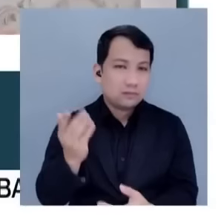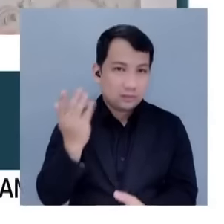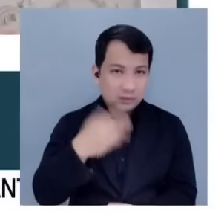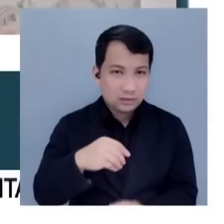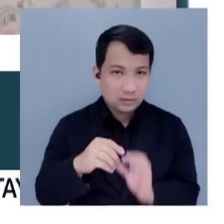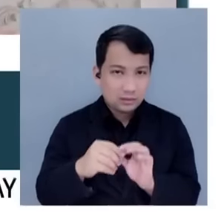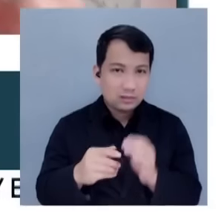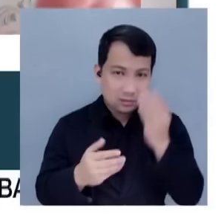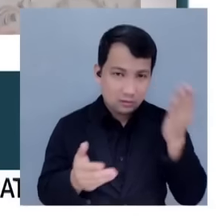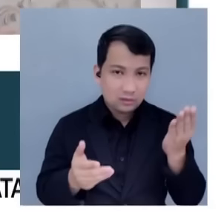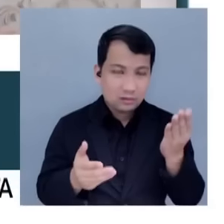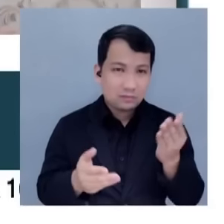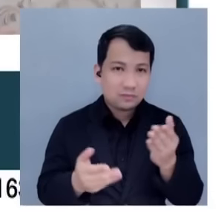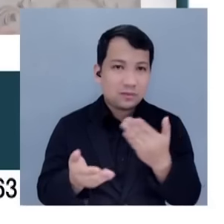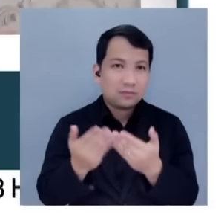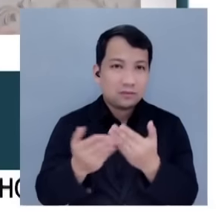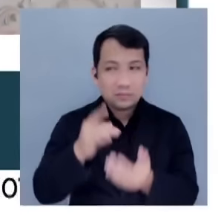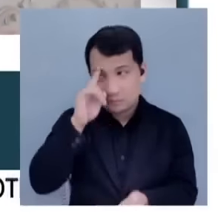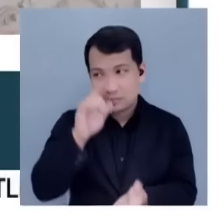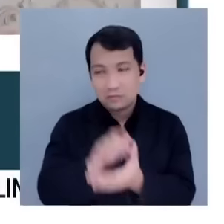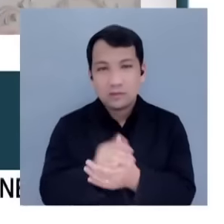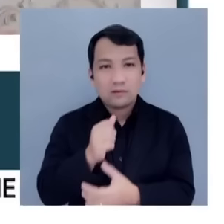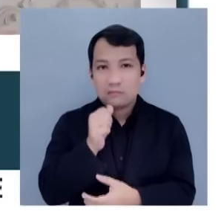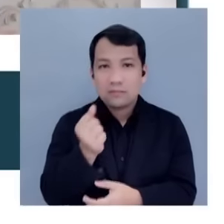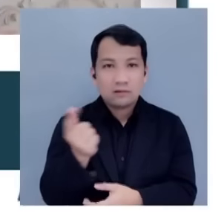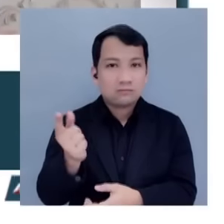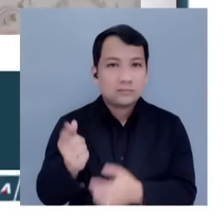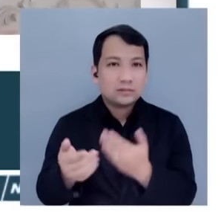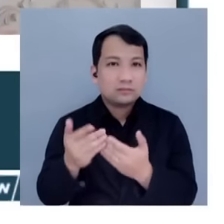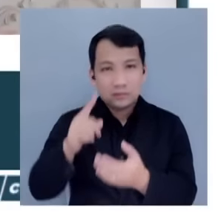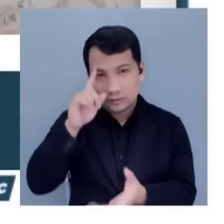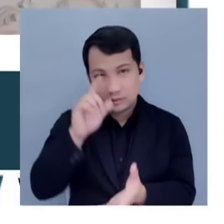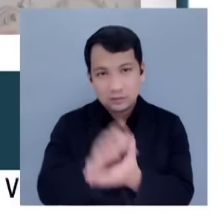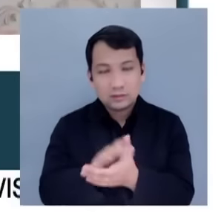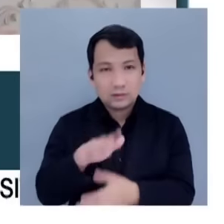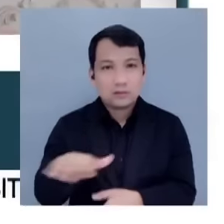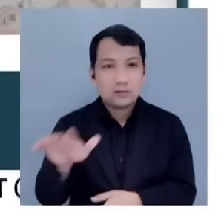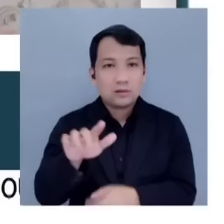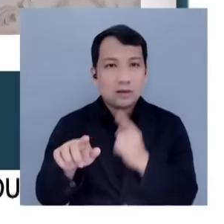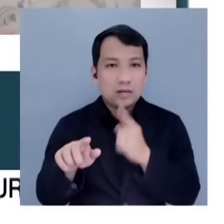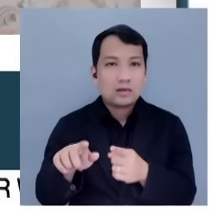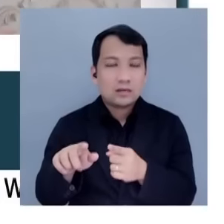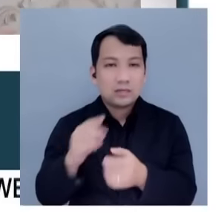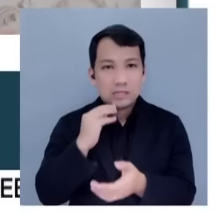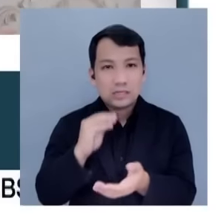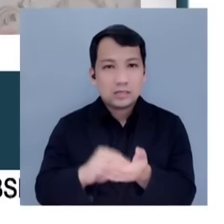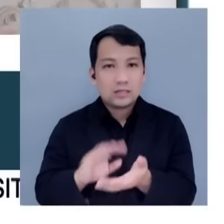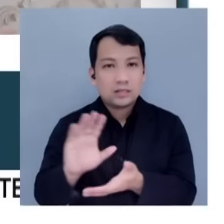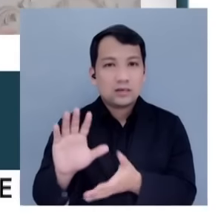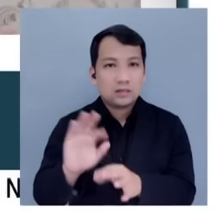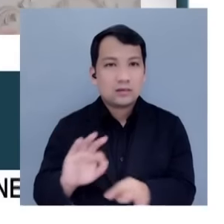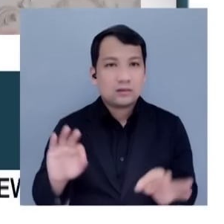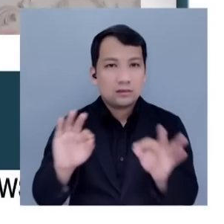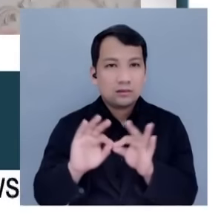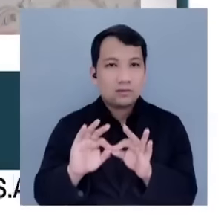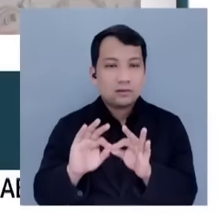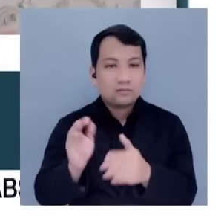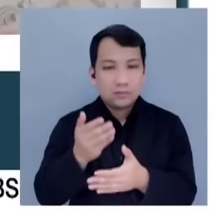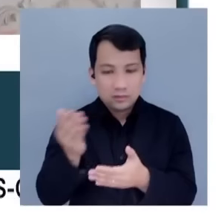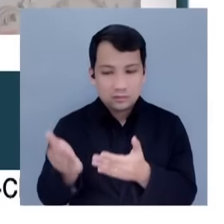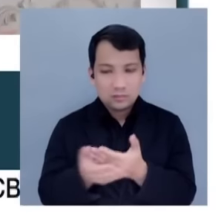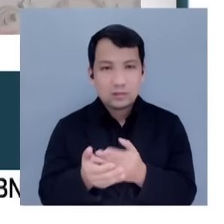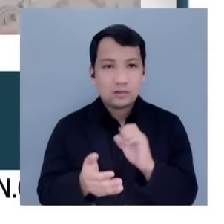mabilis magmaniwala. Hindi naman lahat. Pero yung mga naniniwala, kinakailangan ang mensahe sa kanila. Kaya tayo nagsasampa ng kaso na ito